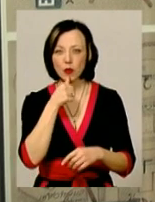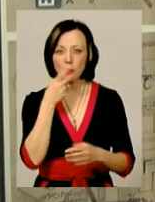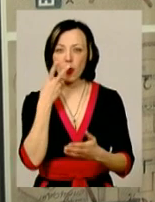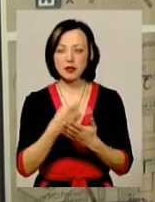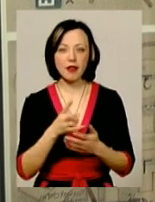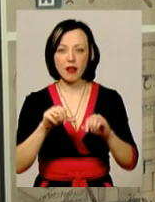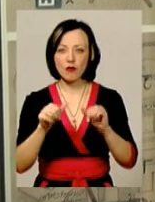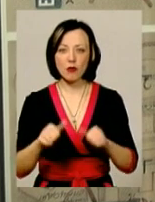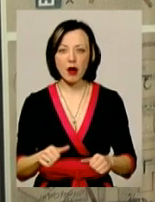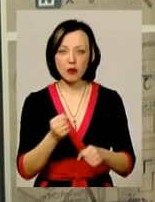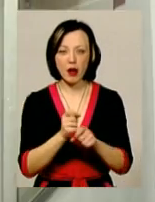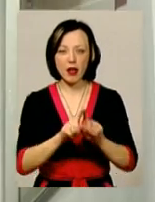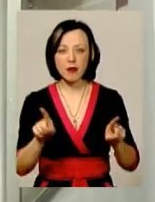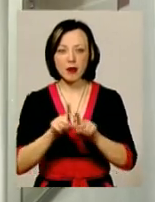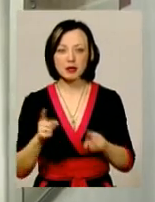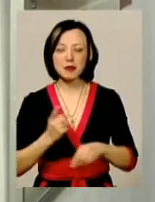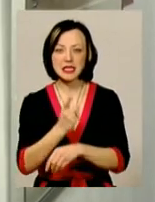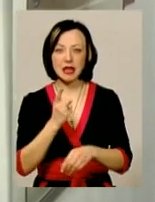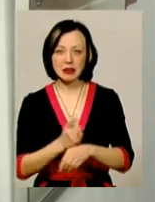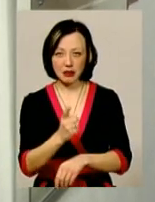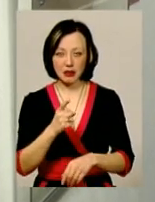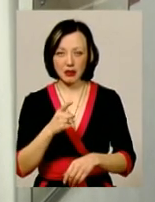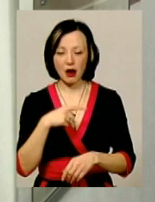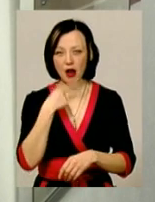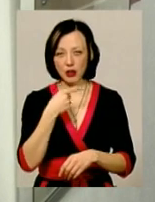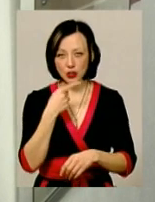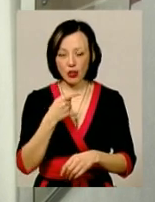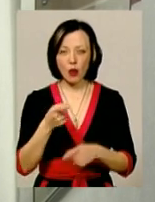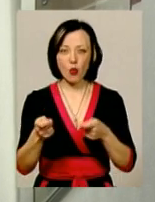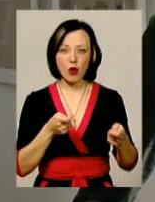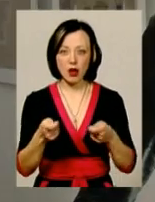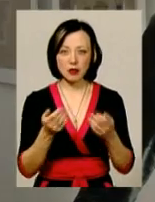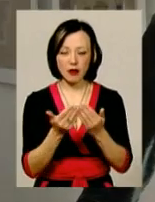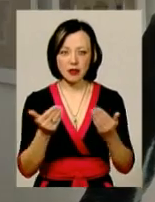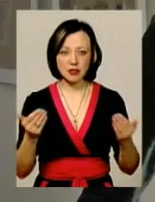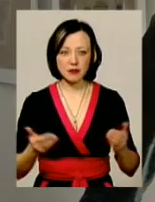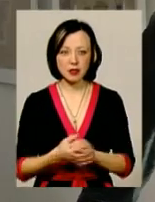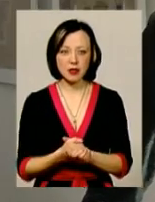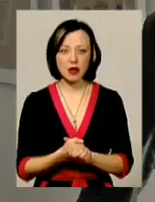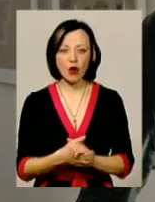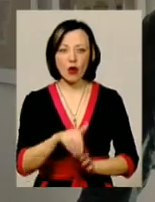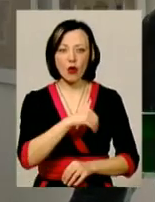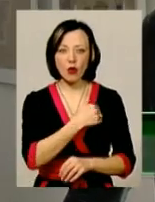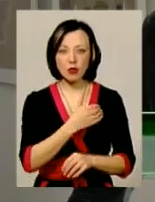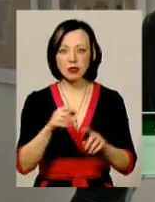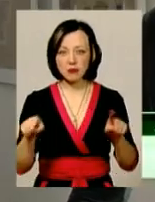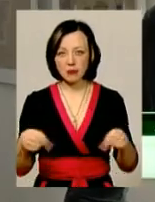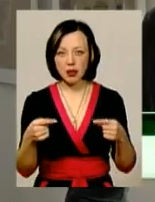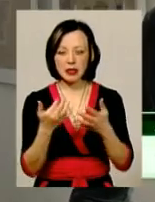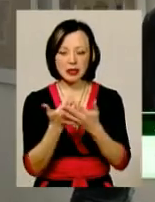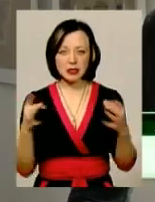показати неформальні роботи з елементами сатири, каже кураторка виставки Аніта Немет. Хочеться піднімати різне мистецтво, тому що, в